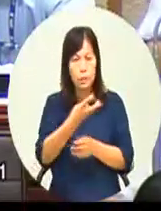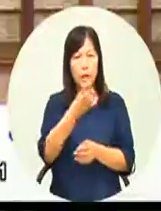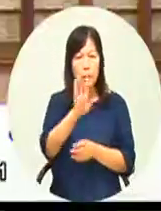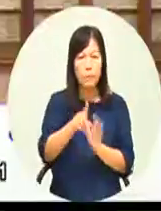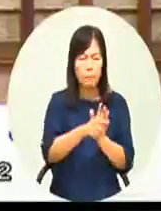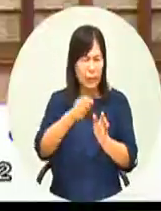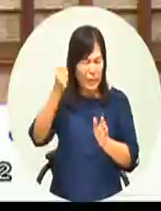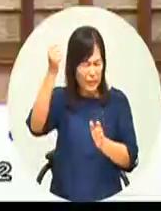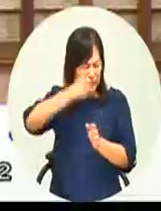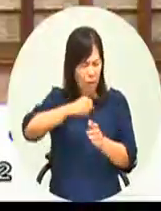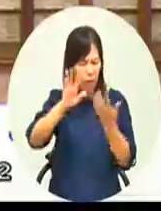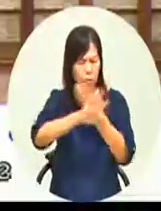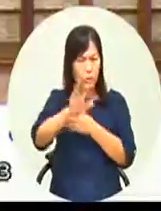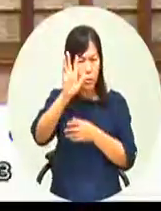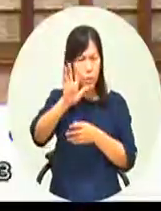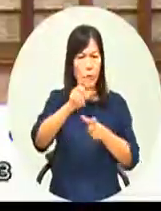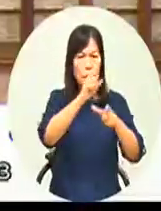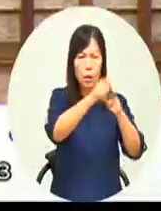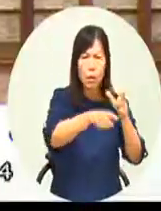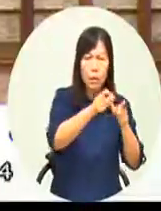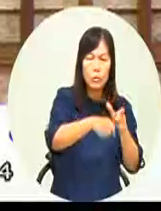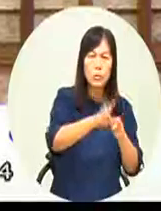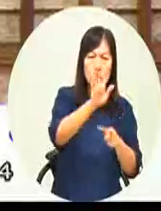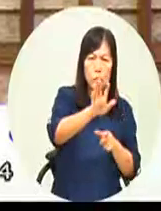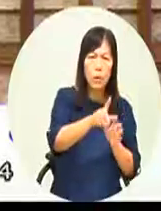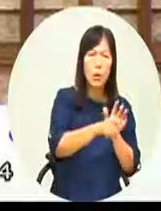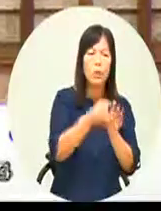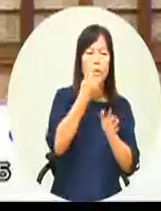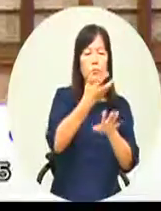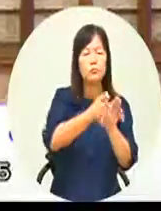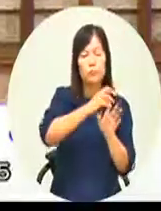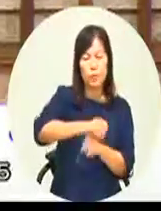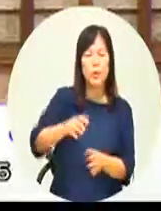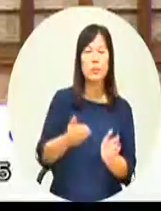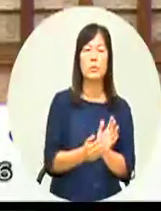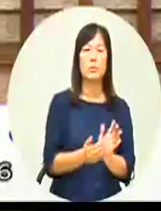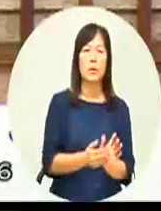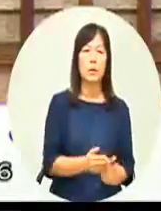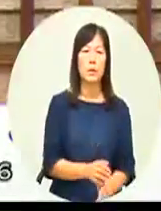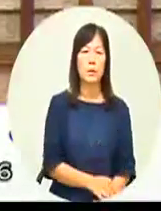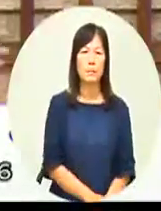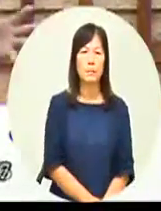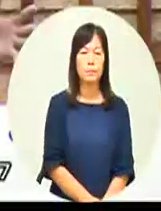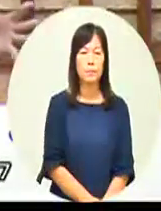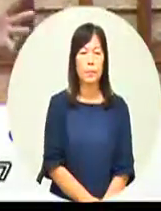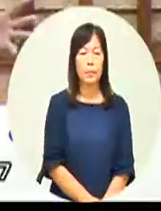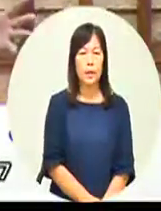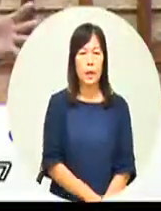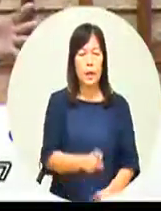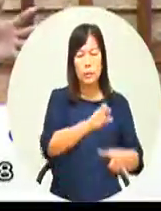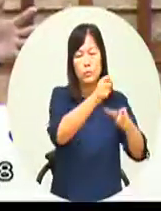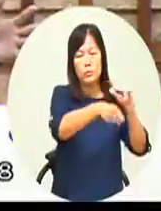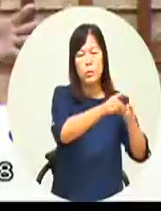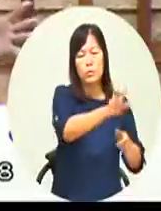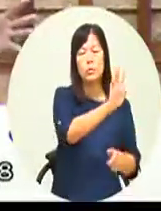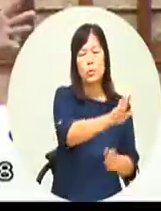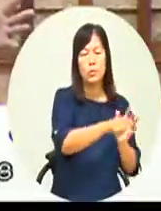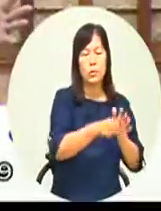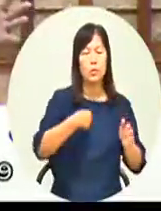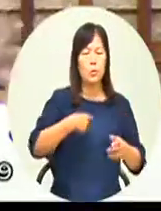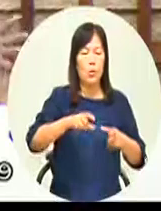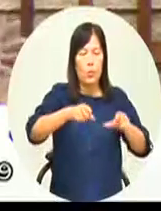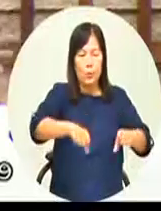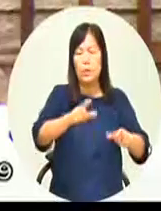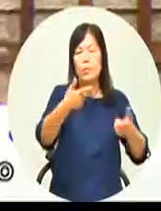早有另外一个开发商，但是他放弃了嘛。 对。 那所以我跟你讲， 那个是公司的问题，不是那个行政契约的